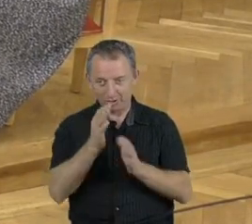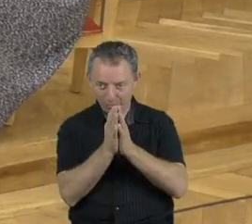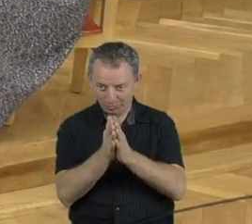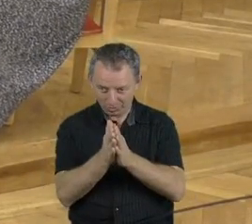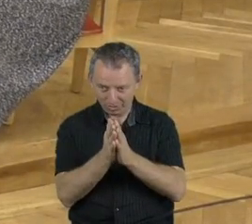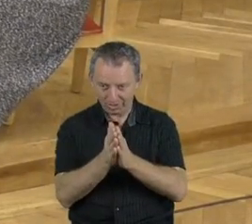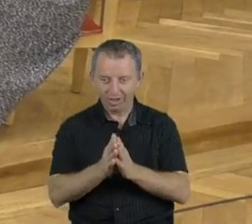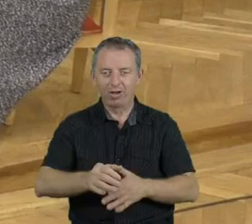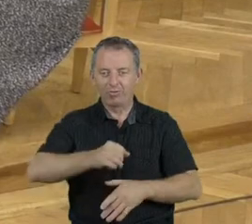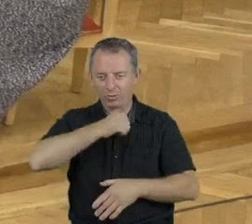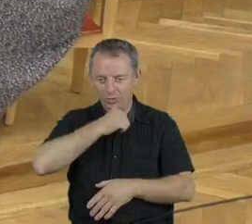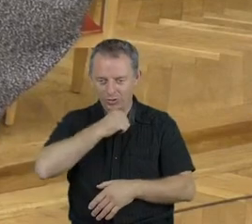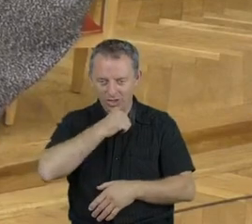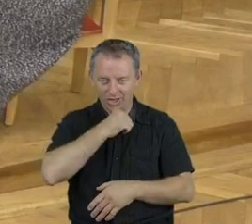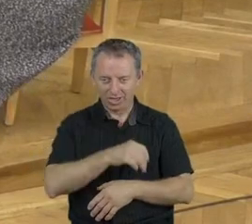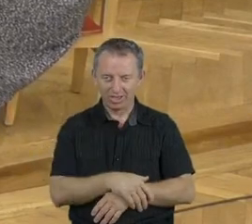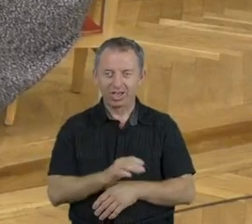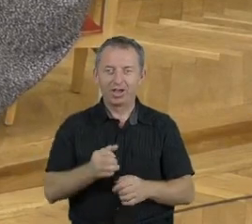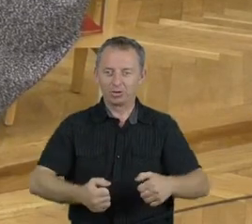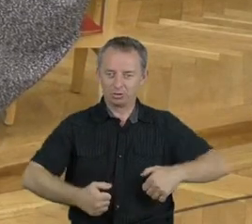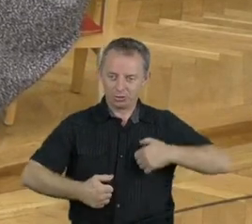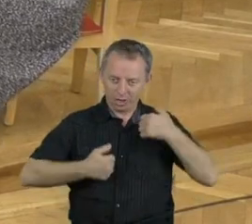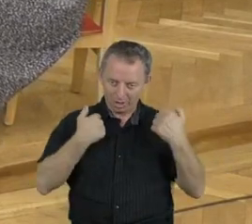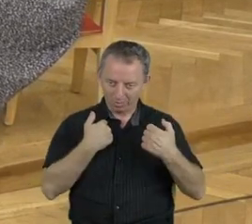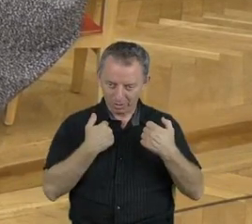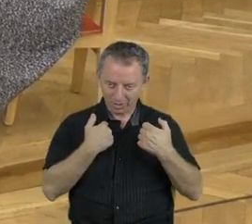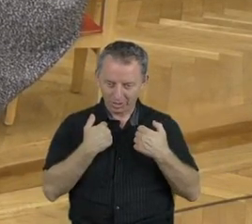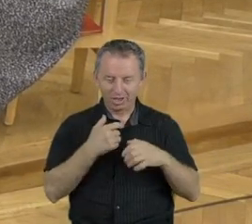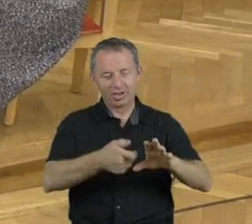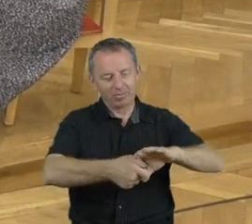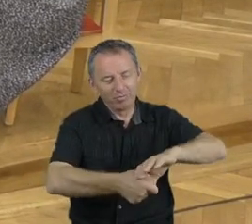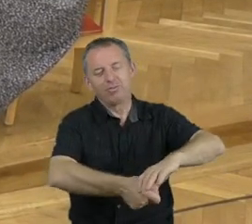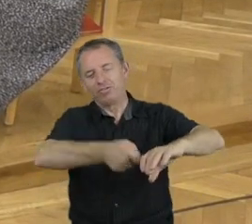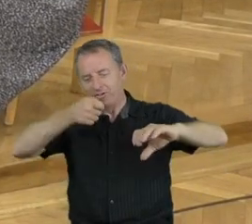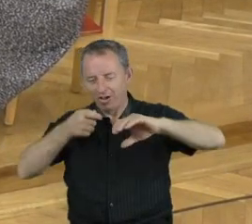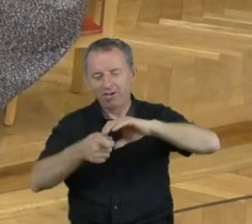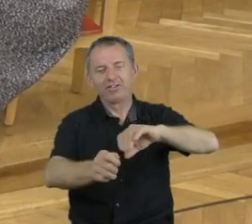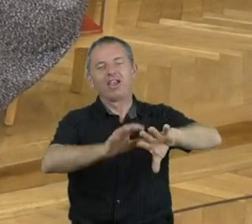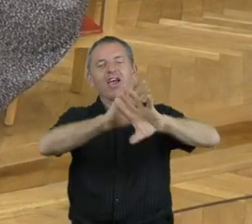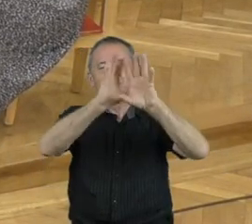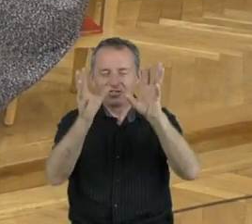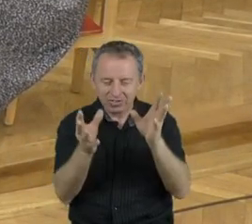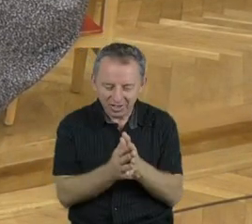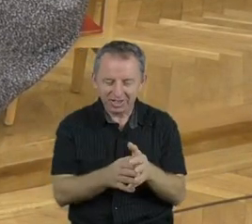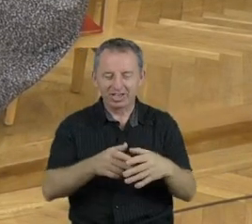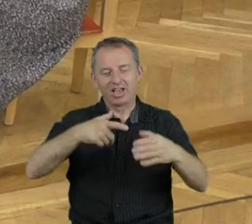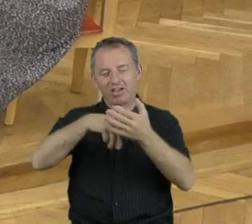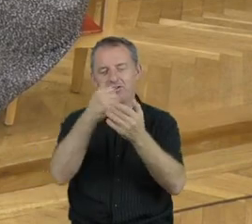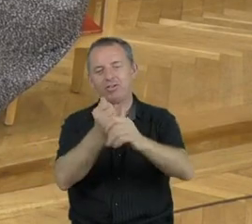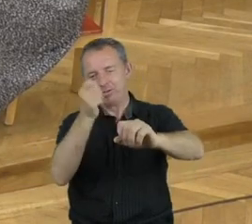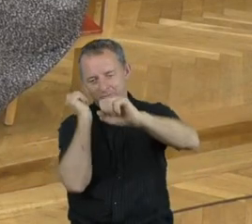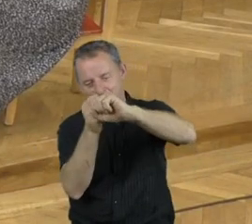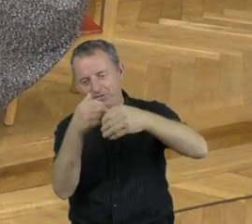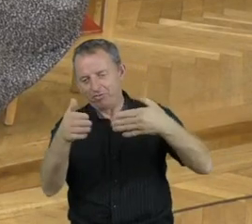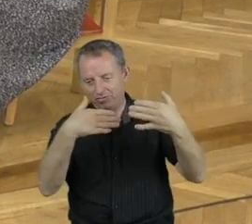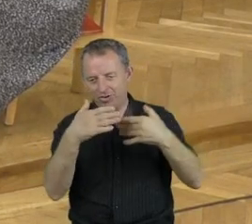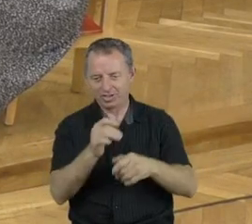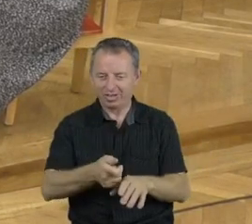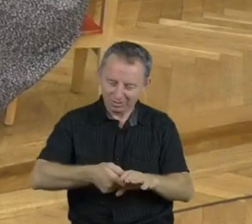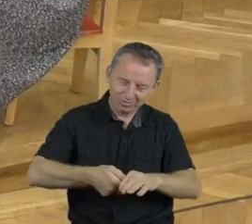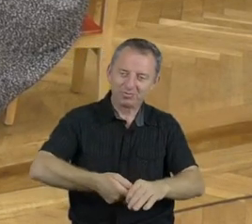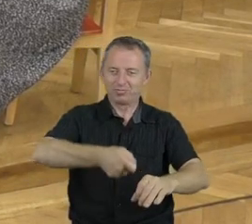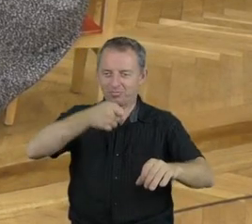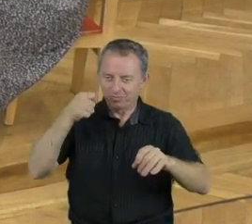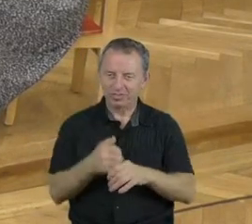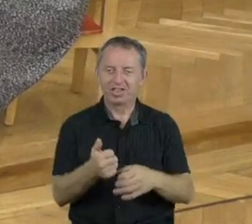swojego wnuczka, żeby powyciągał wszystkie gwoździe, które wbił w furtkę. Dziadek